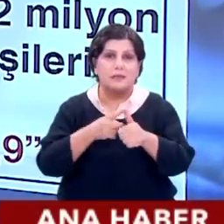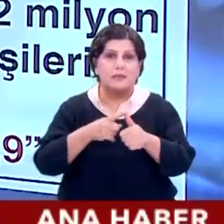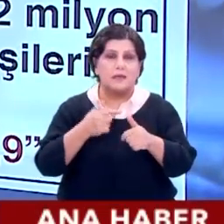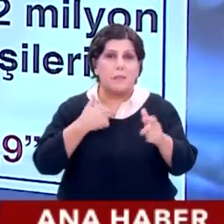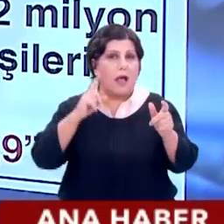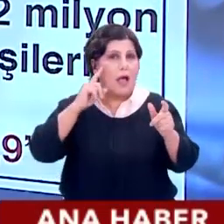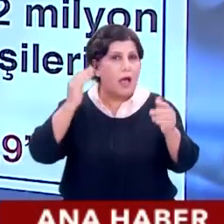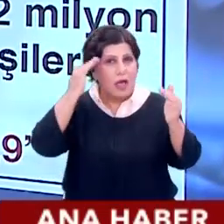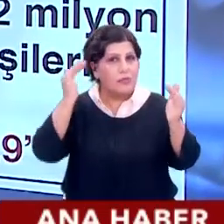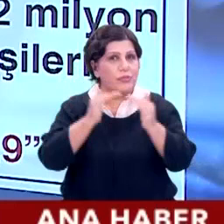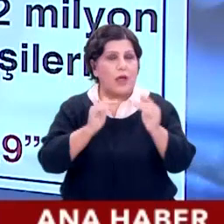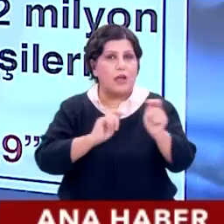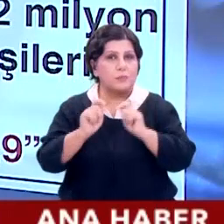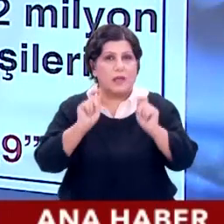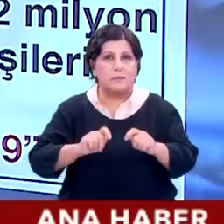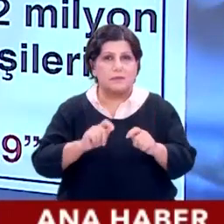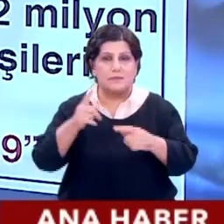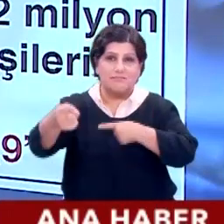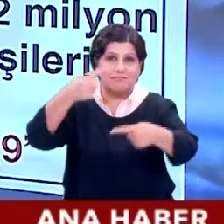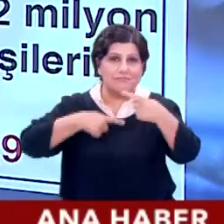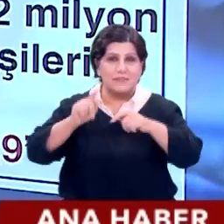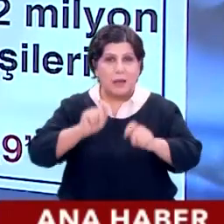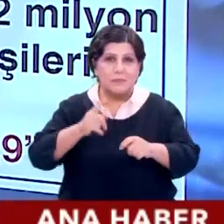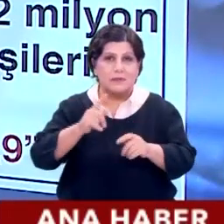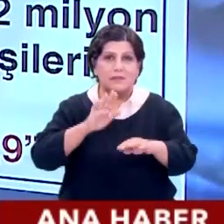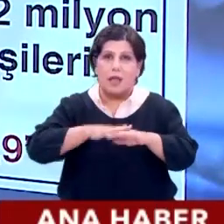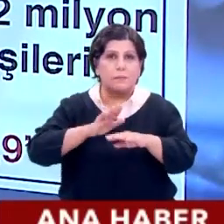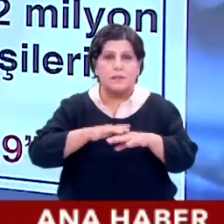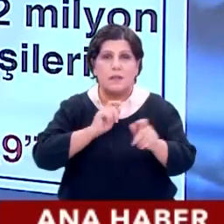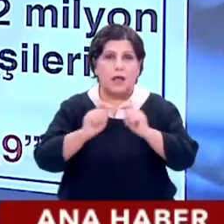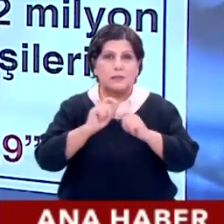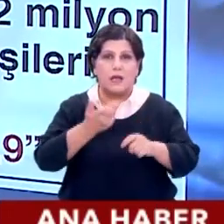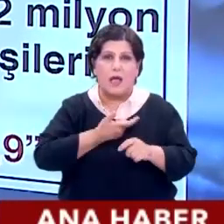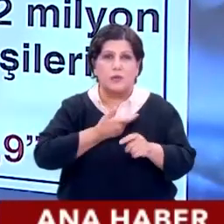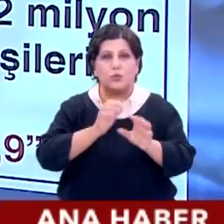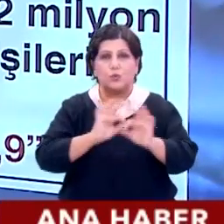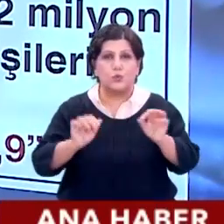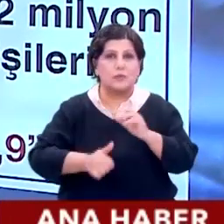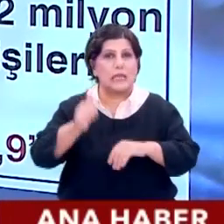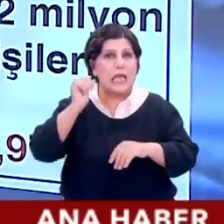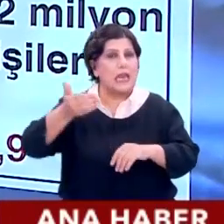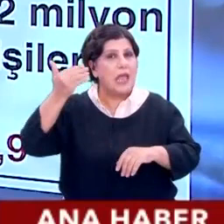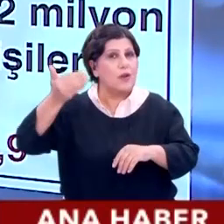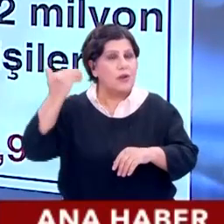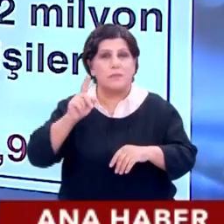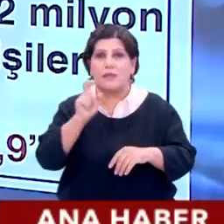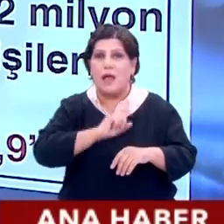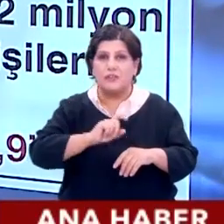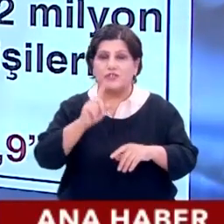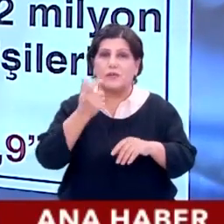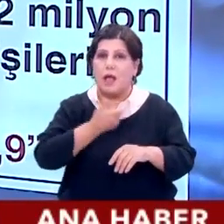anlaşma yapılmış iki empati yapınız yaptığınız anlaşma kanunsuzca geriye dönük bir yanlış